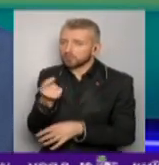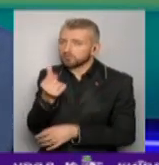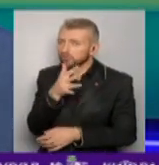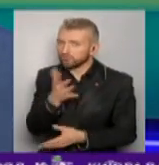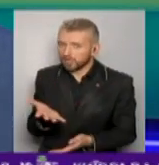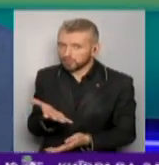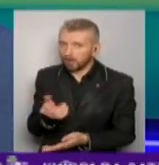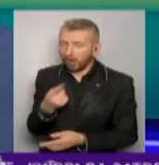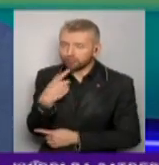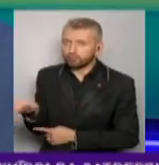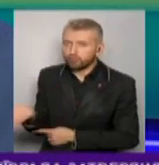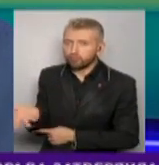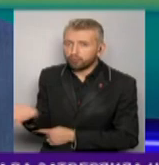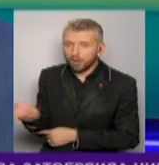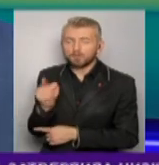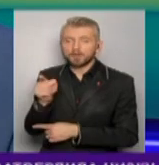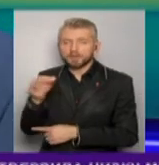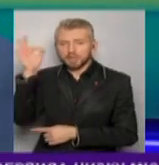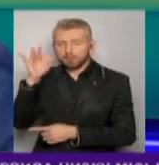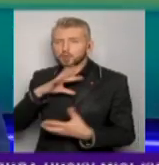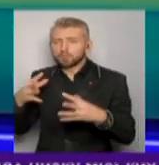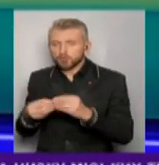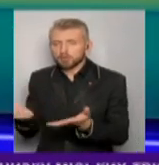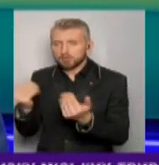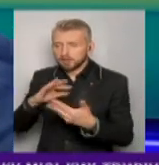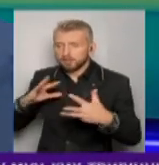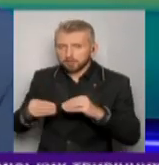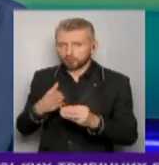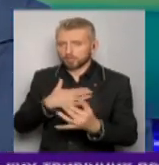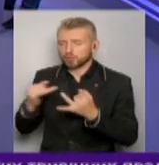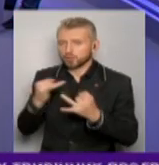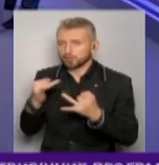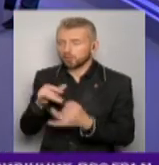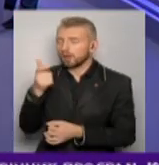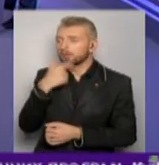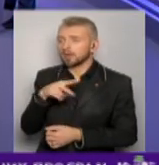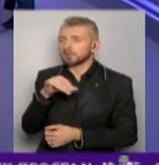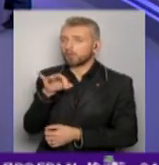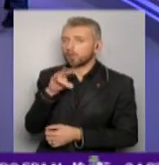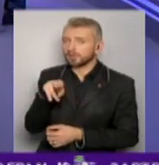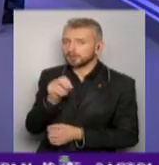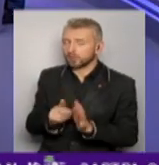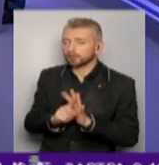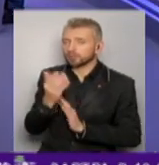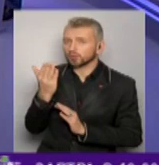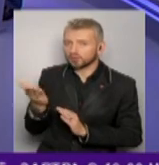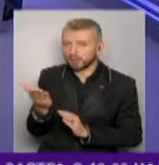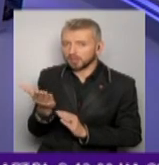часу. Ви згадали про підсумки, якраз підіб'ємо підсумок нашої розмови. Пане Леоніде, розпочнемо з вас. Буквально